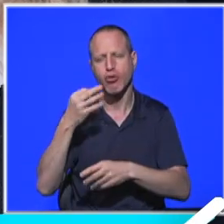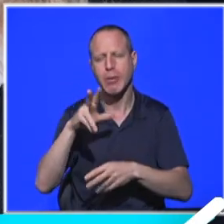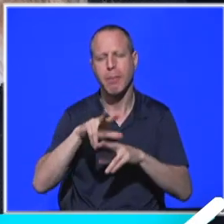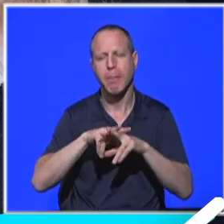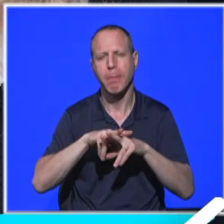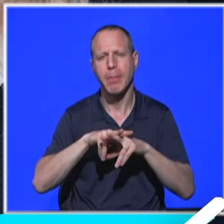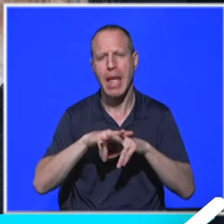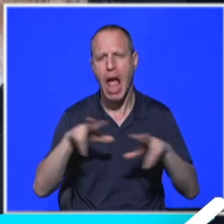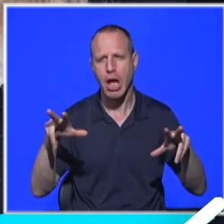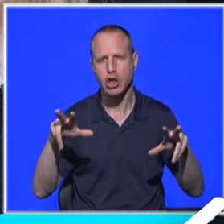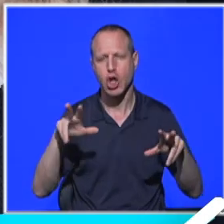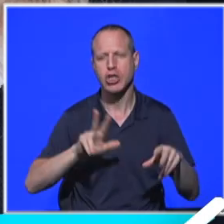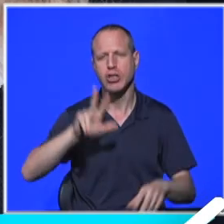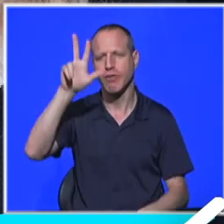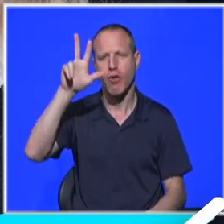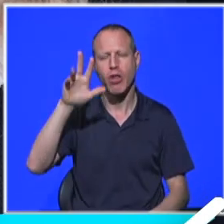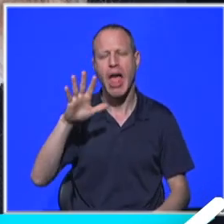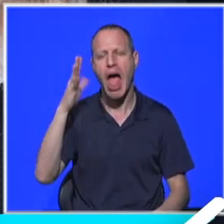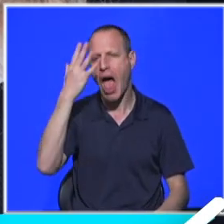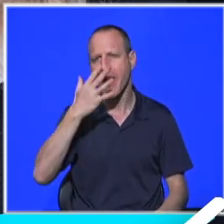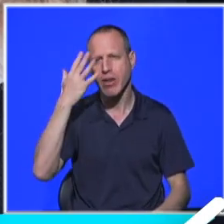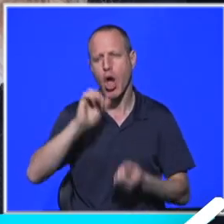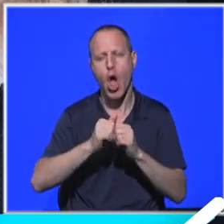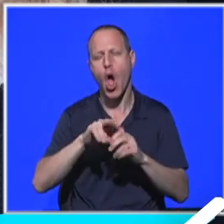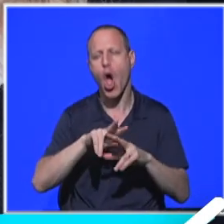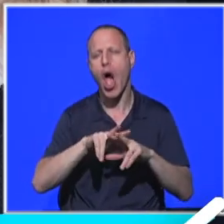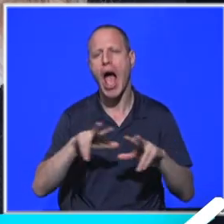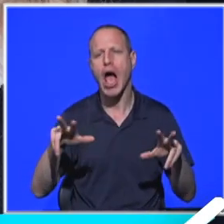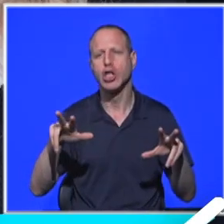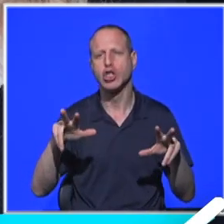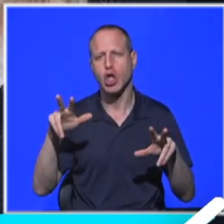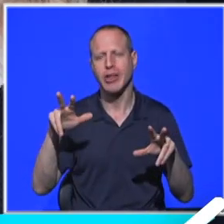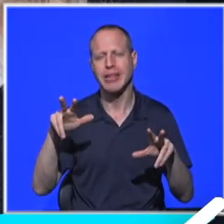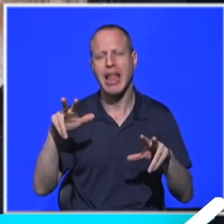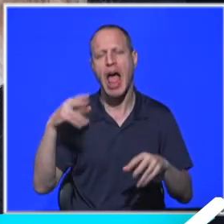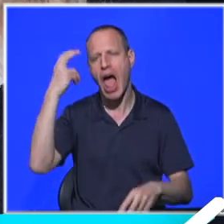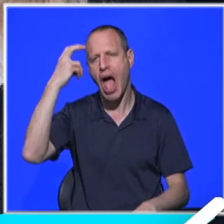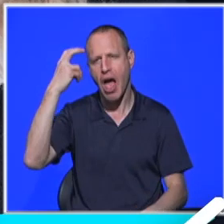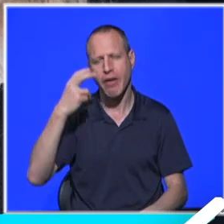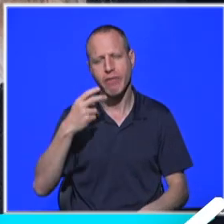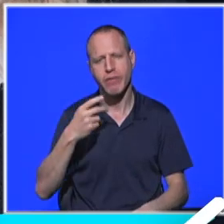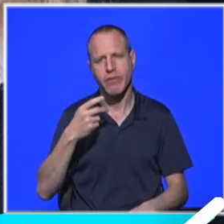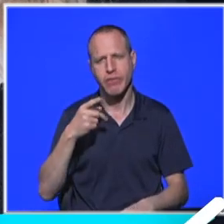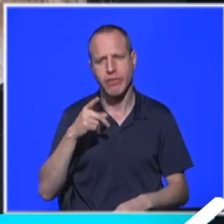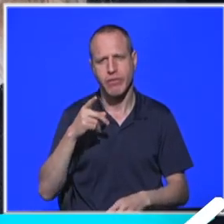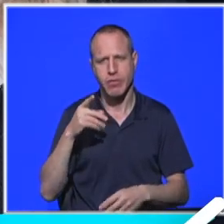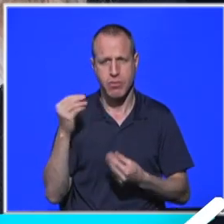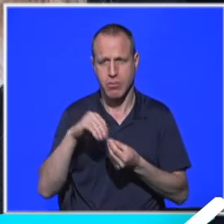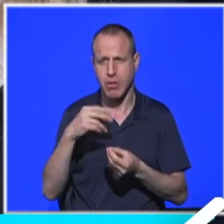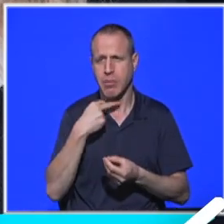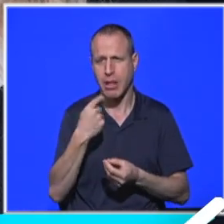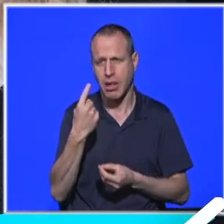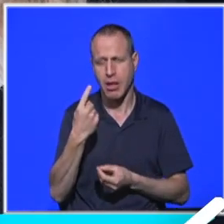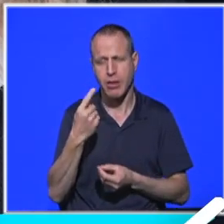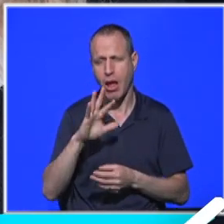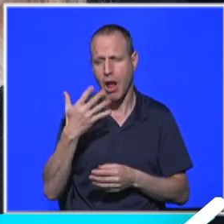או מארצות ערב, והנה זה לא עושים מנדט אחד. עכשיו, רק לפני 5 שנים, כמה אנחנו